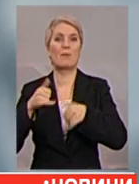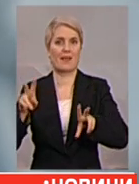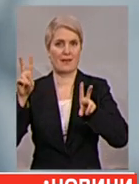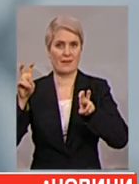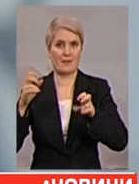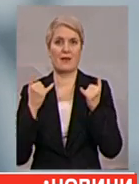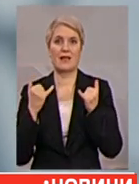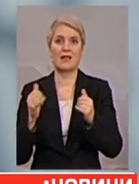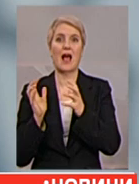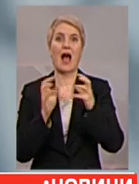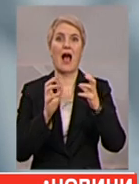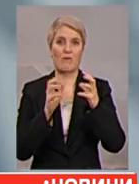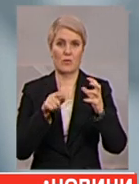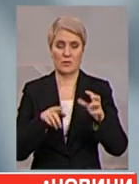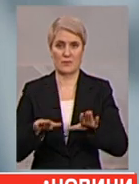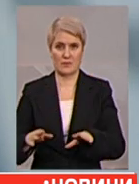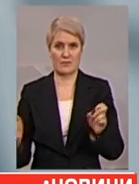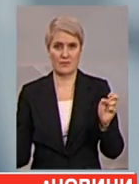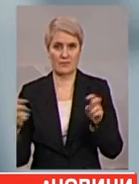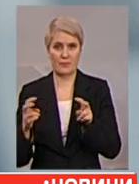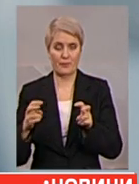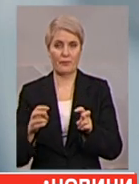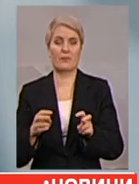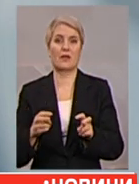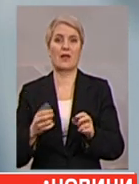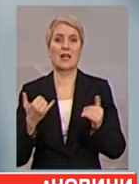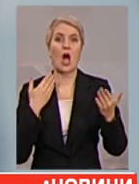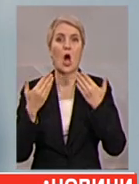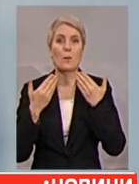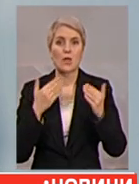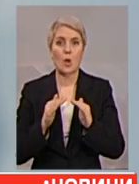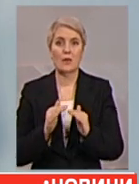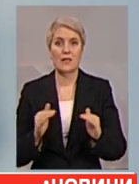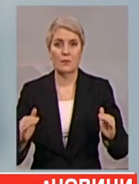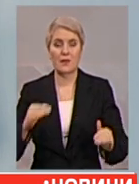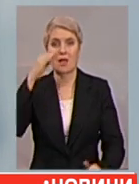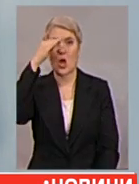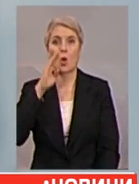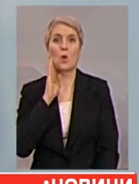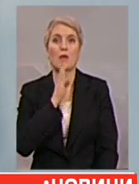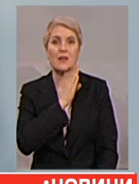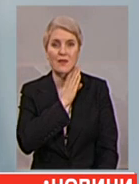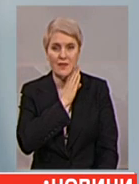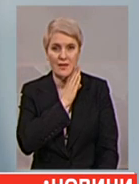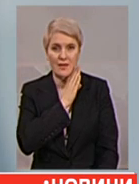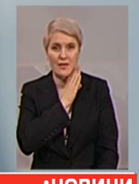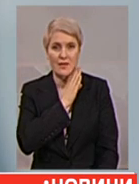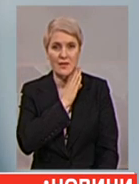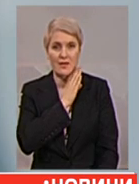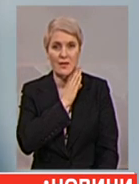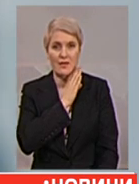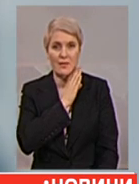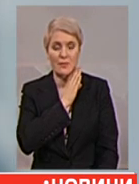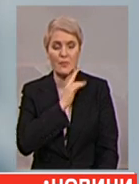автобусы, которые будут вывозить детей. Сейчас общаются, так понимаю, с детьми, родители, да, с родителями детей.